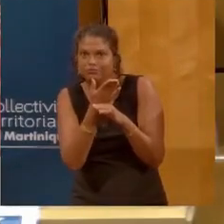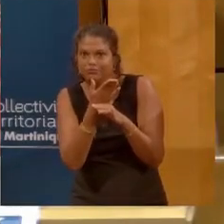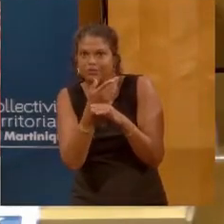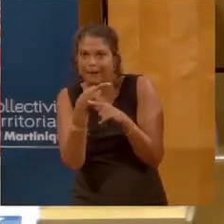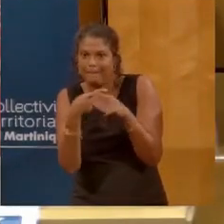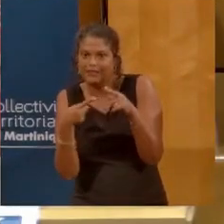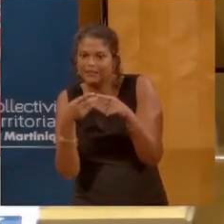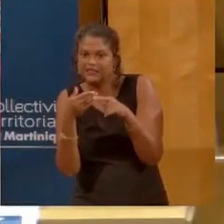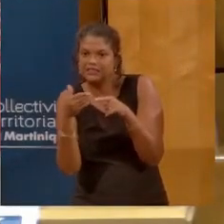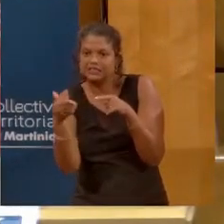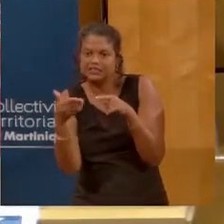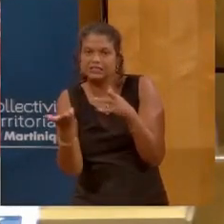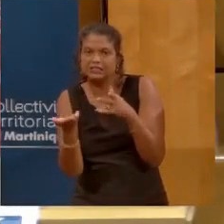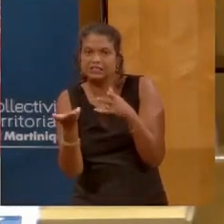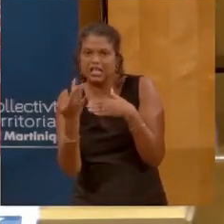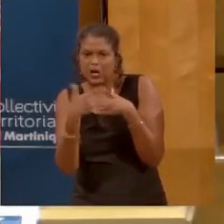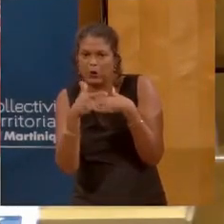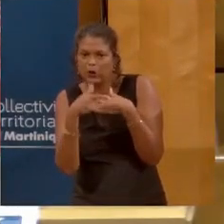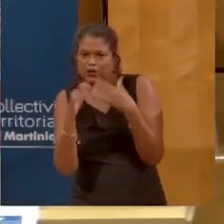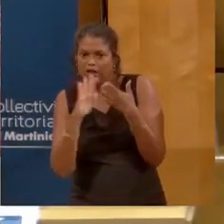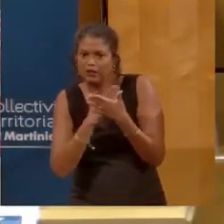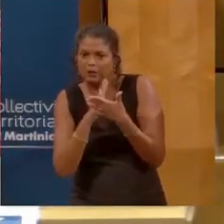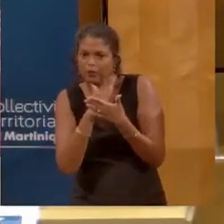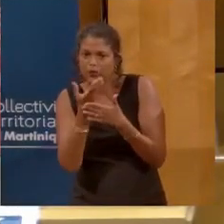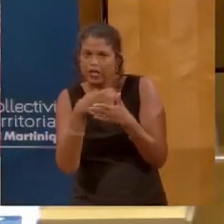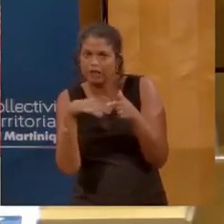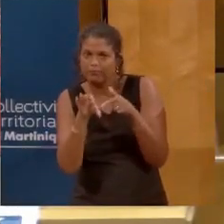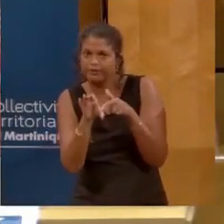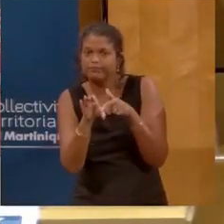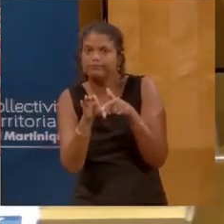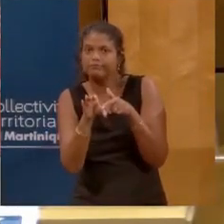Parce que les retards dans les projets d'investissement